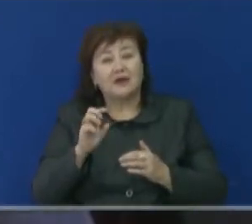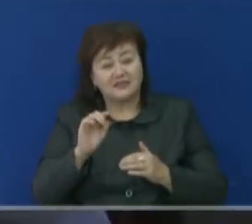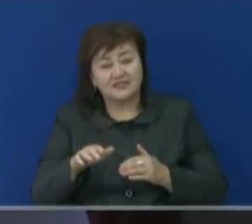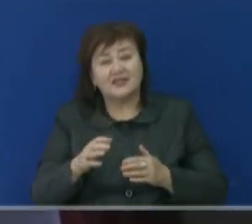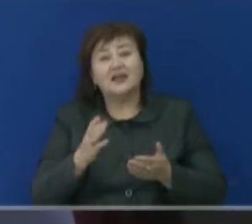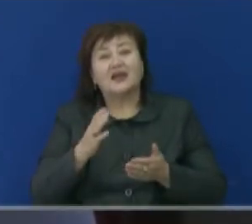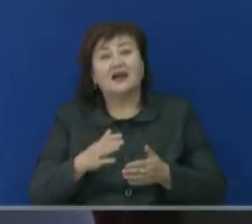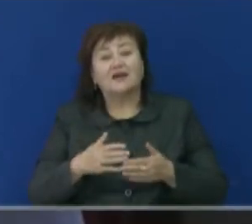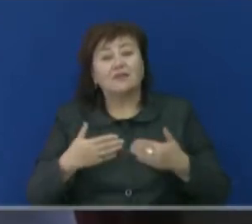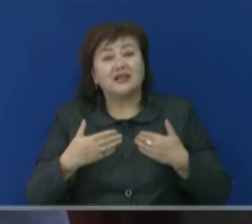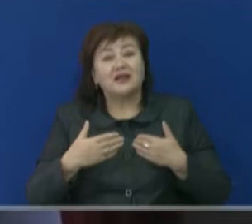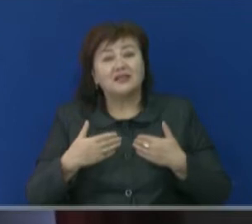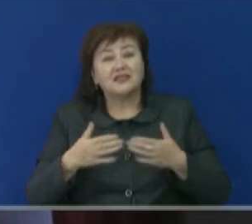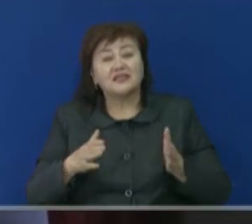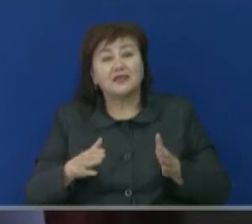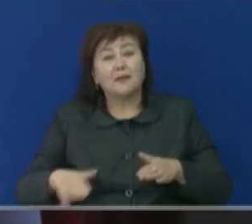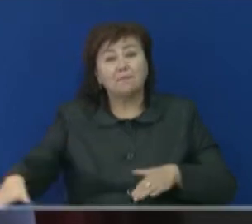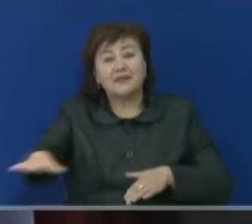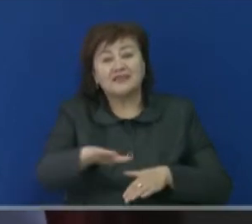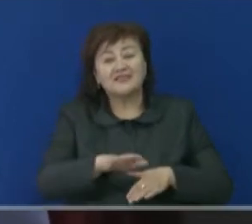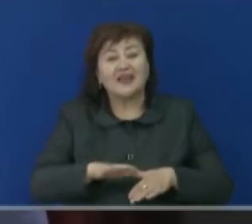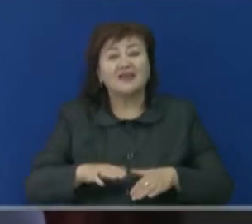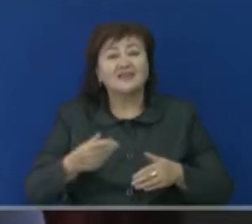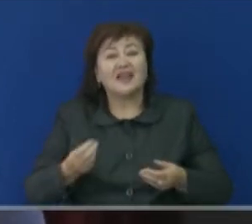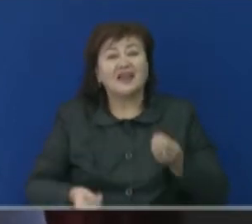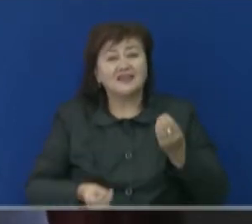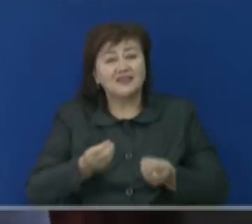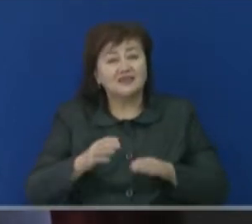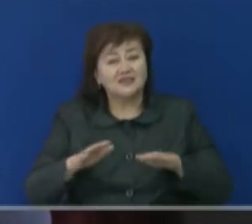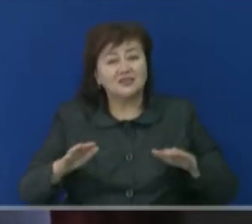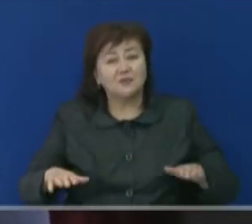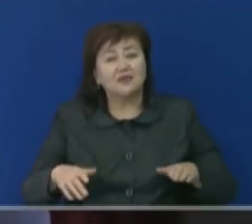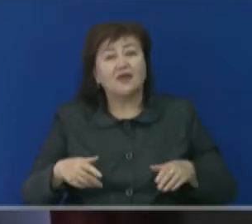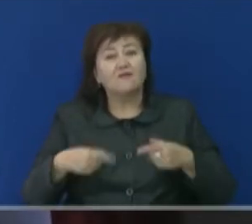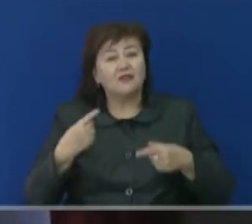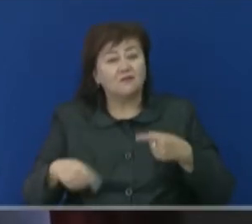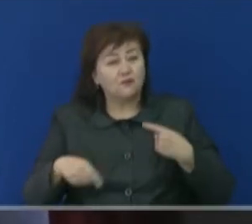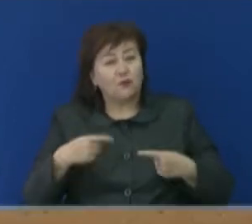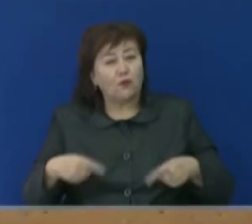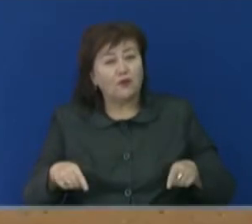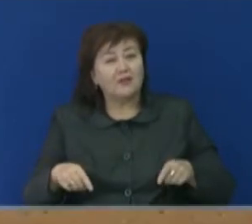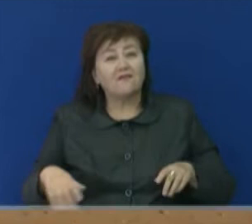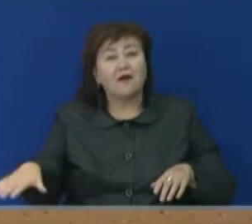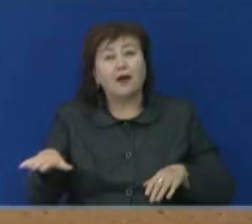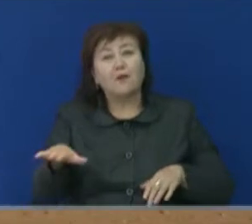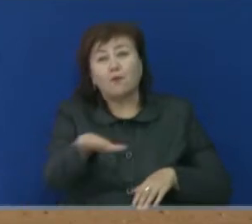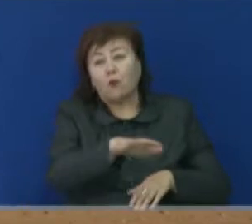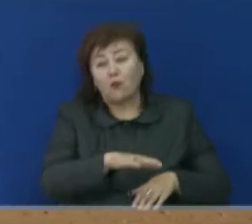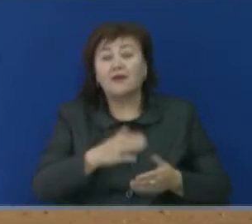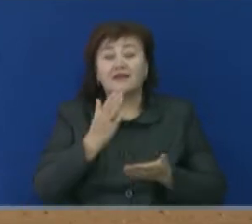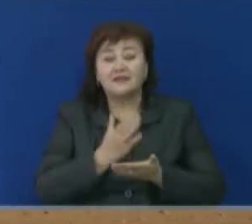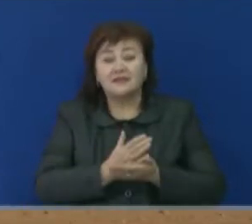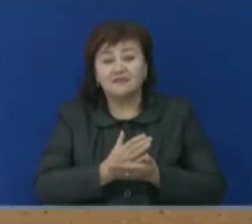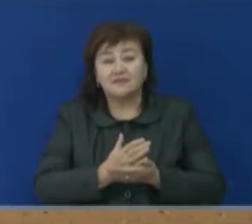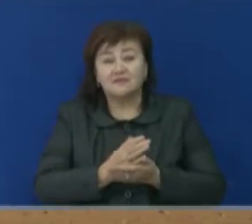үшін 9,1 миллион теңге, футбол алаңын орнатуға 17,5 миллион теңге жұмсалды. Биыл алғабастықтар